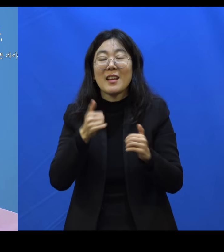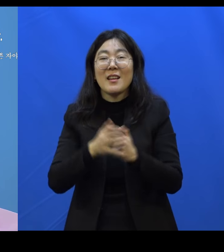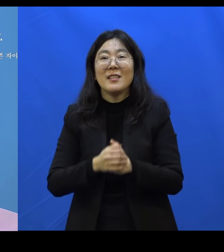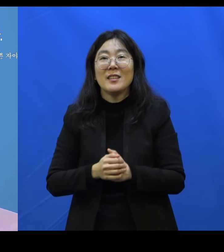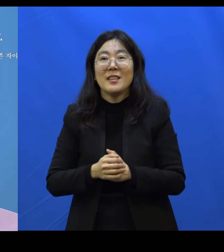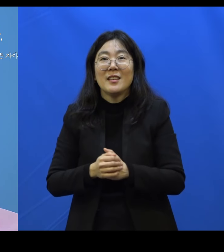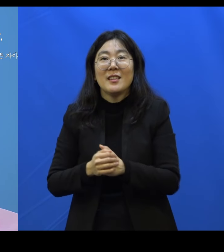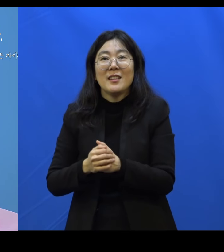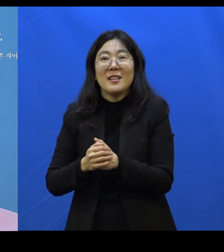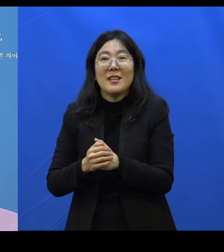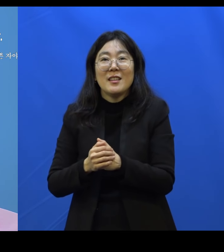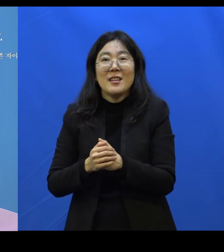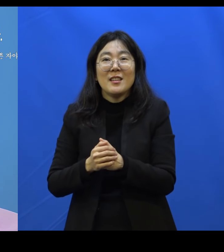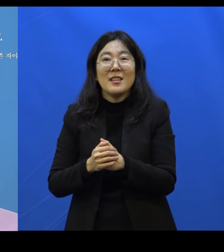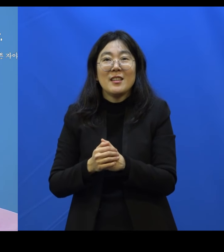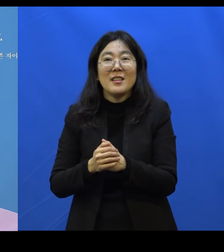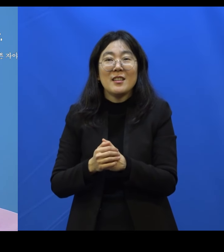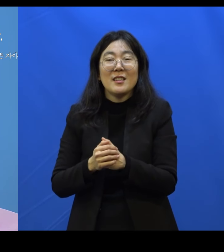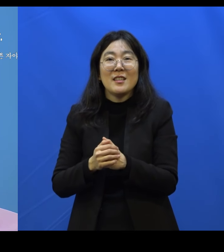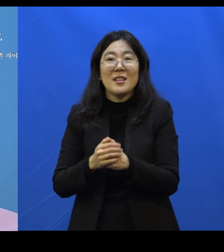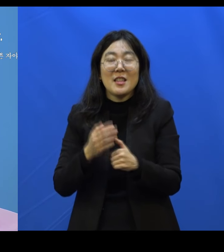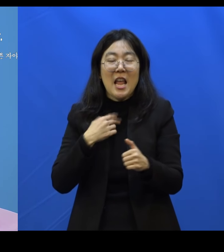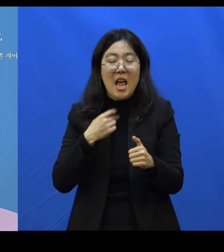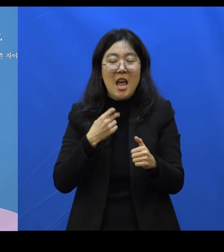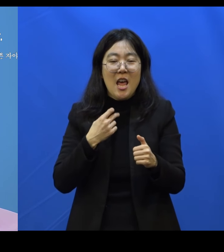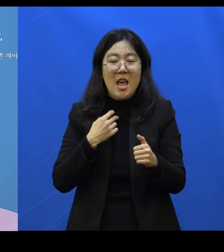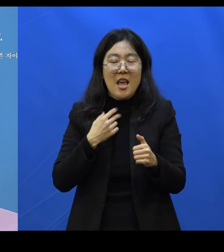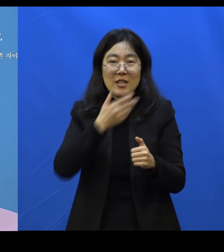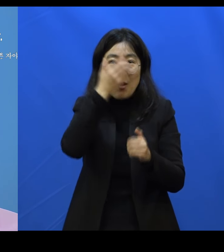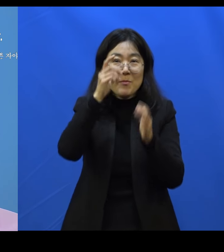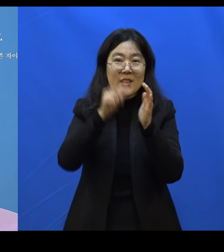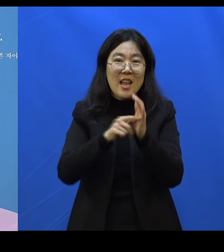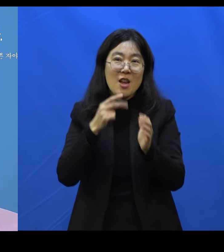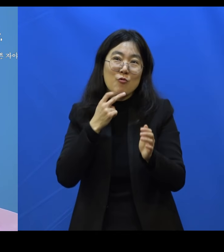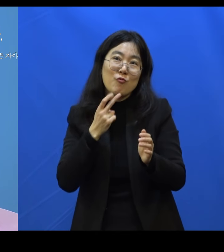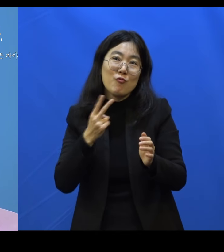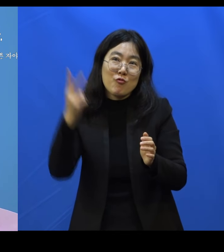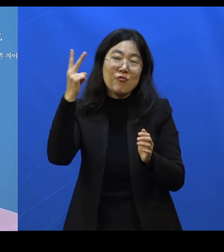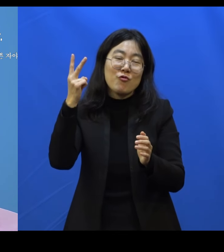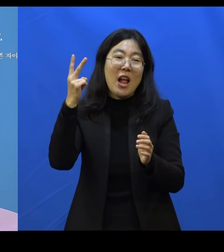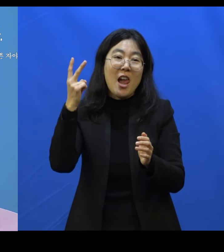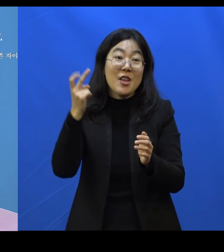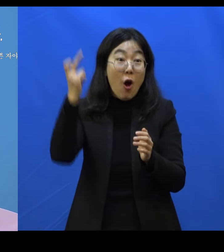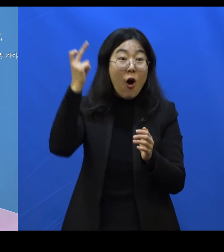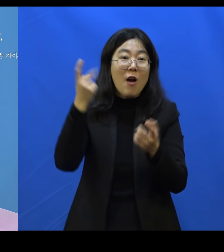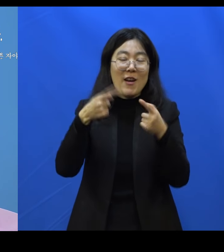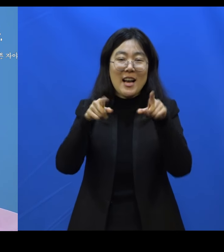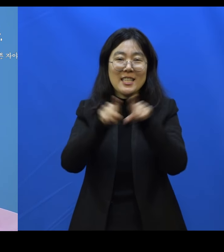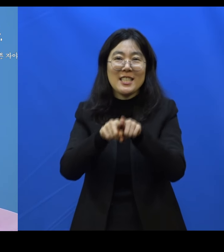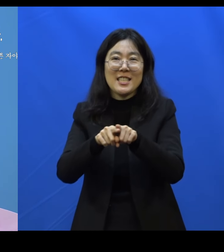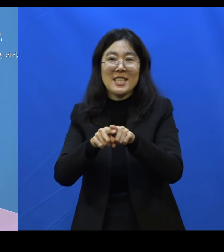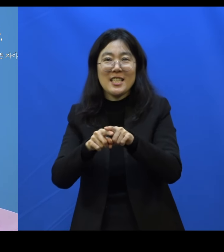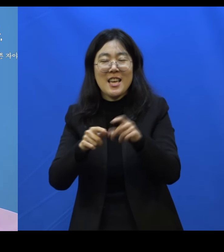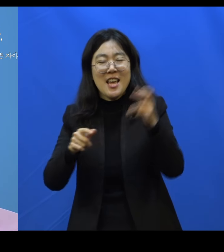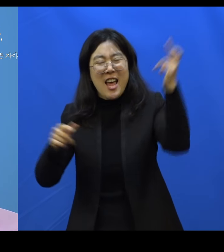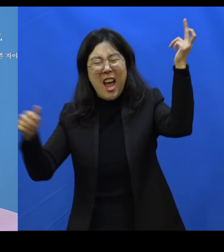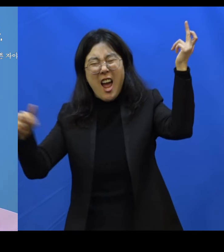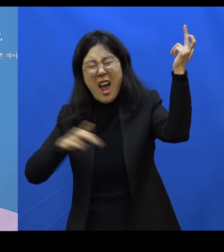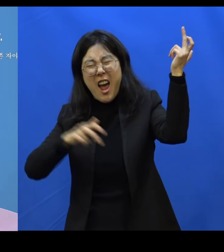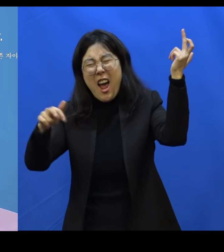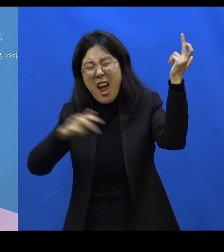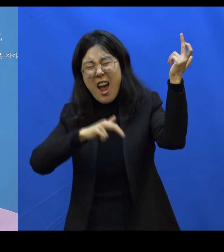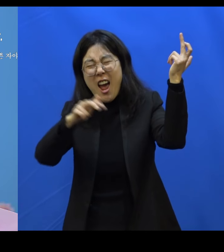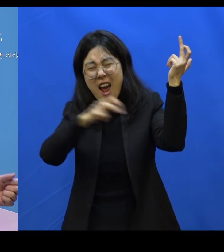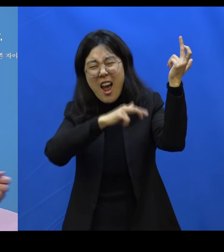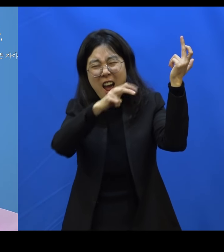거기 이제 가서 이제 2살 위의 교회 형하고 자주 갔어요. 거기는 자주 다녔어요. 오르막에 뭐